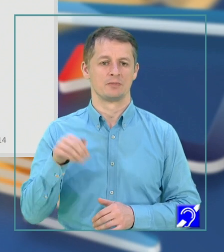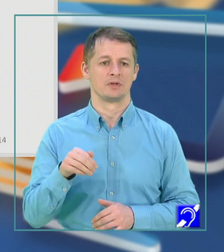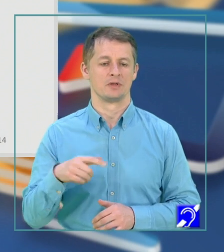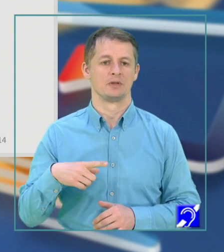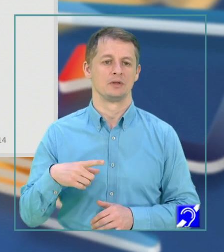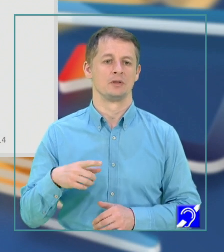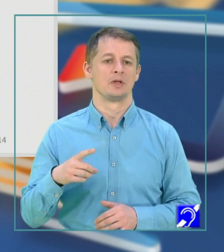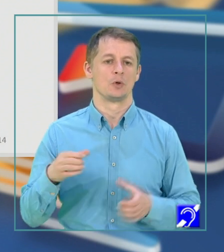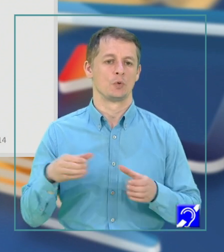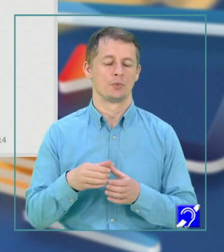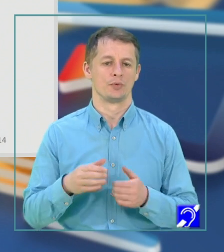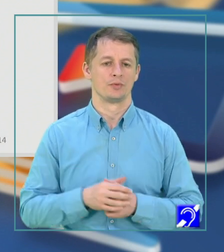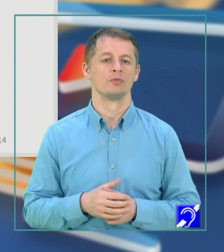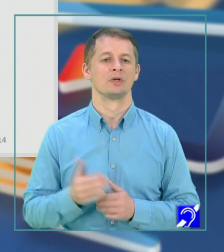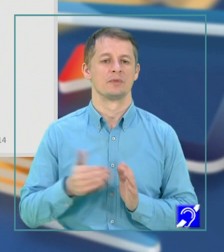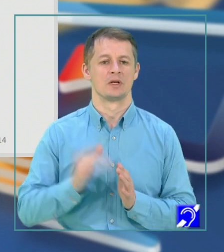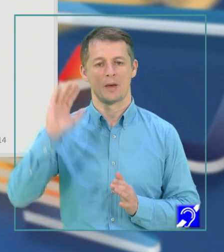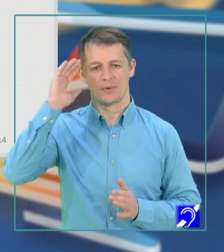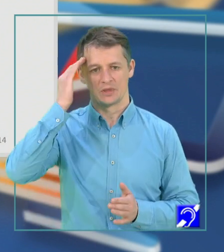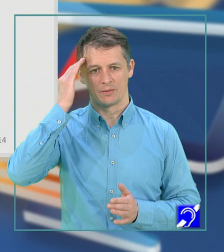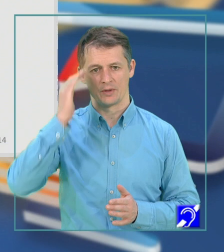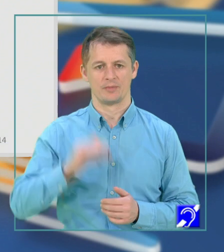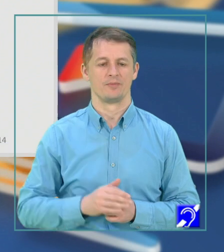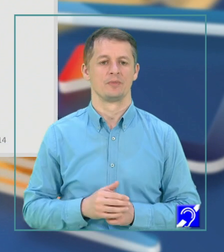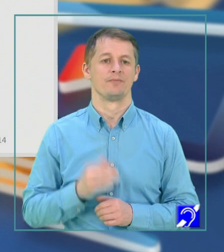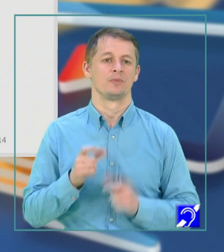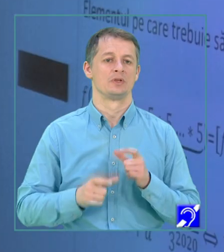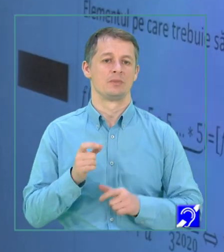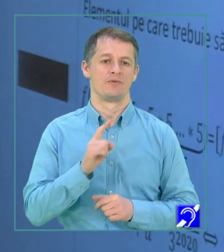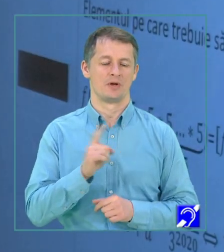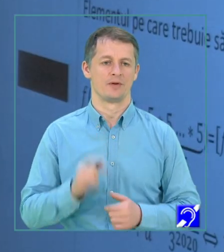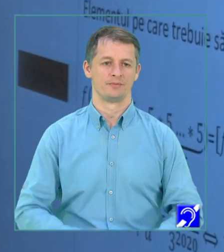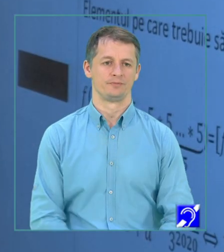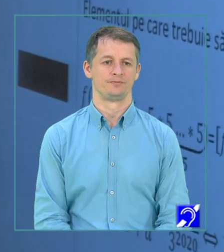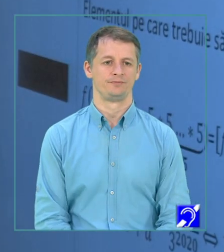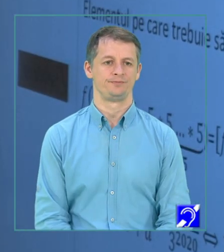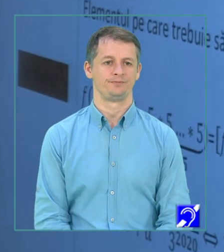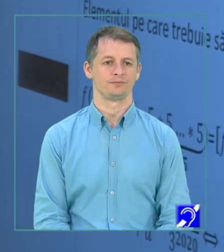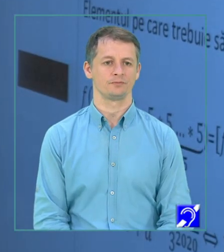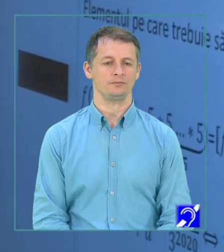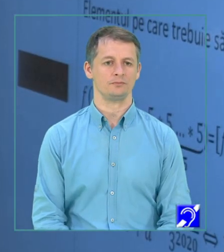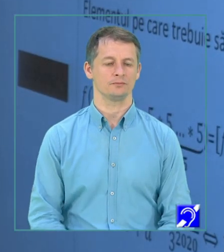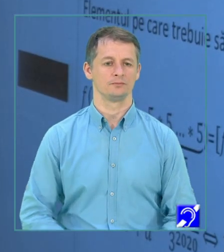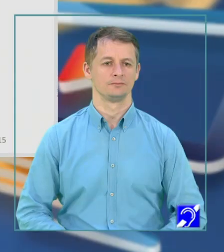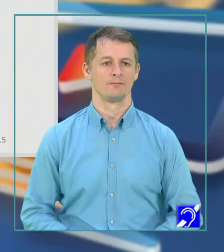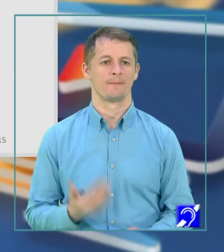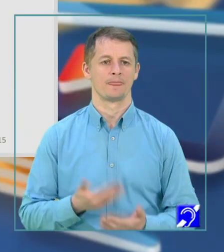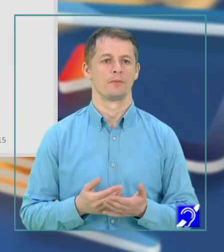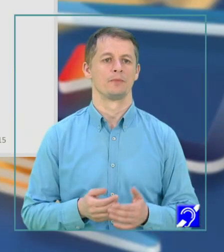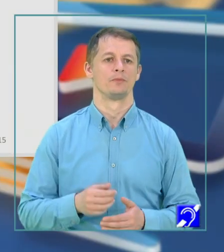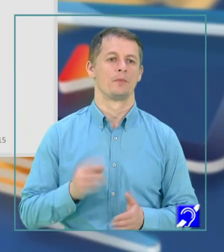amintim ce înseamnă grupul și ce înseamnă morfismul și izomorfismul de grup. Pentru punctul de cerință